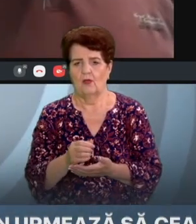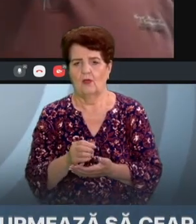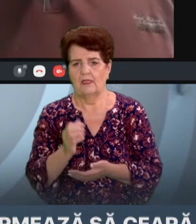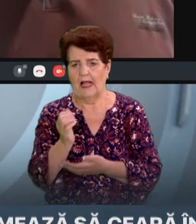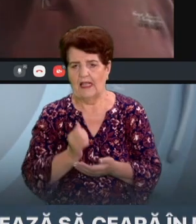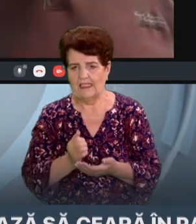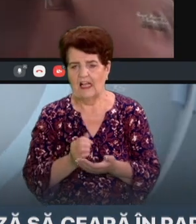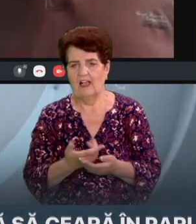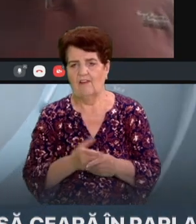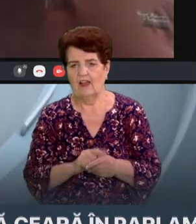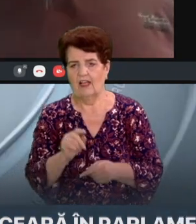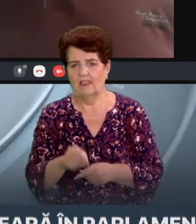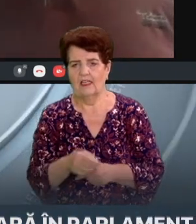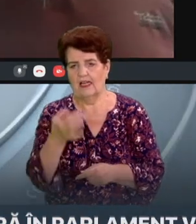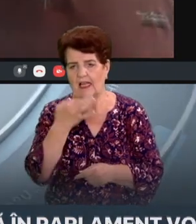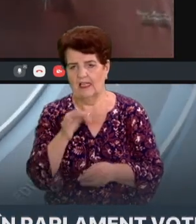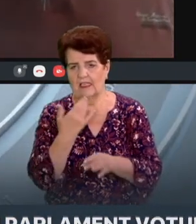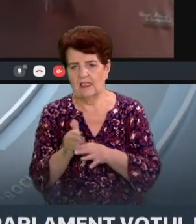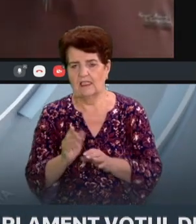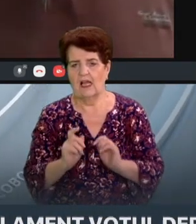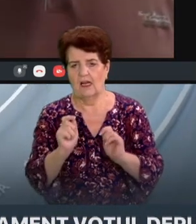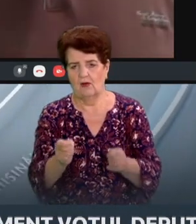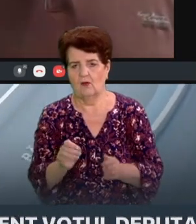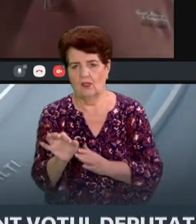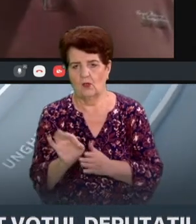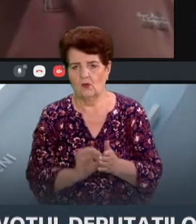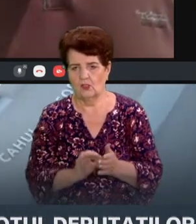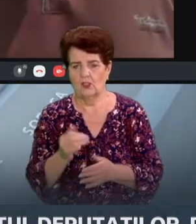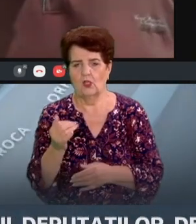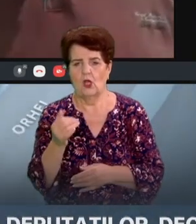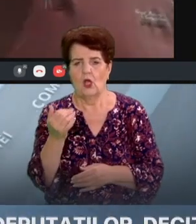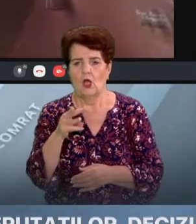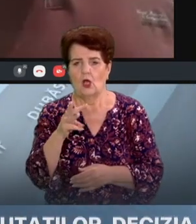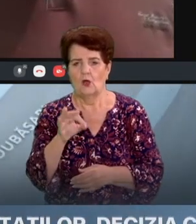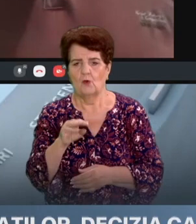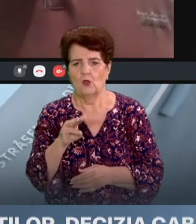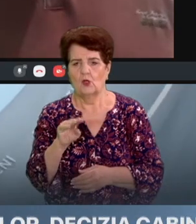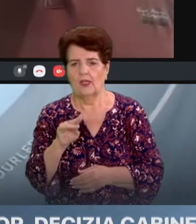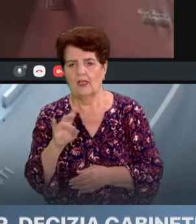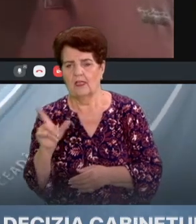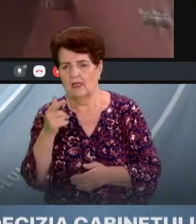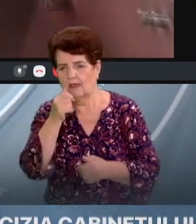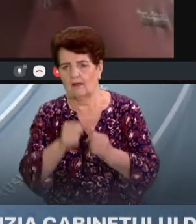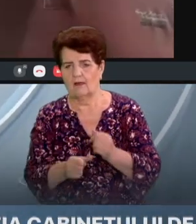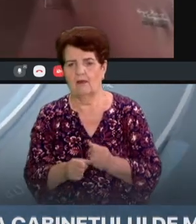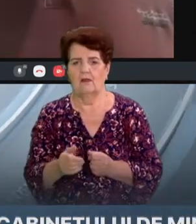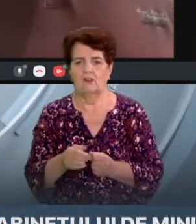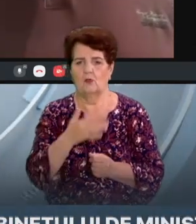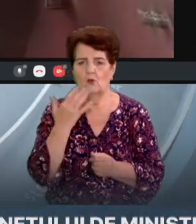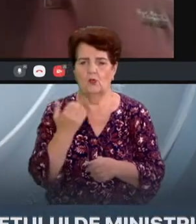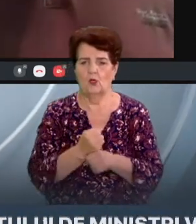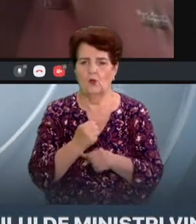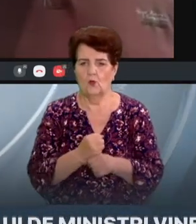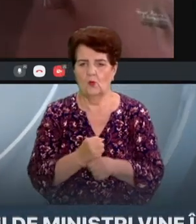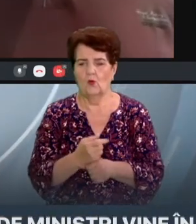primării municipiului Edineț am alocat, pentru că este nevoie urgentă de motorină, este nevoie de diferite lucruri. Au mai venit și raioanele de